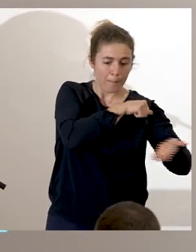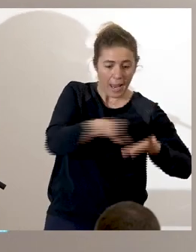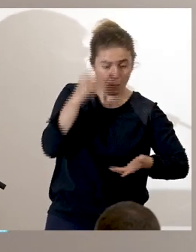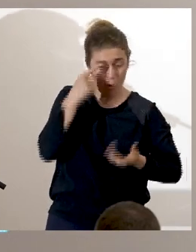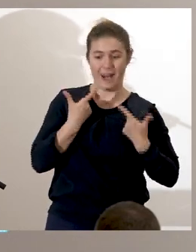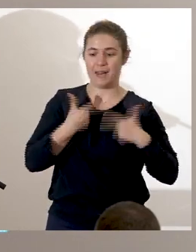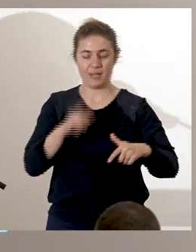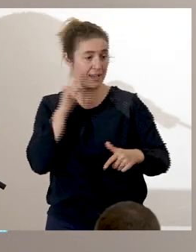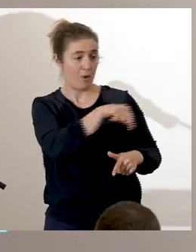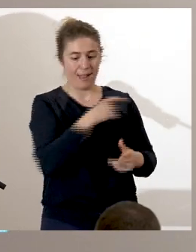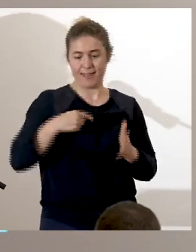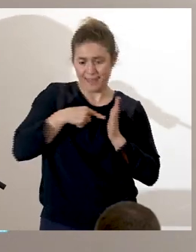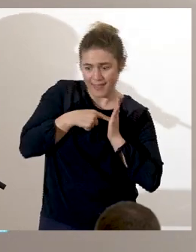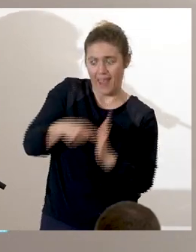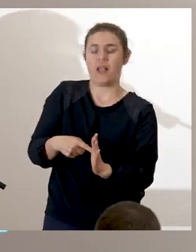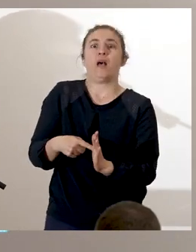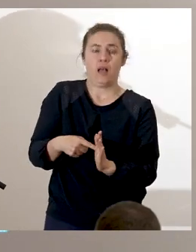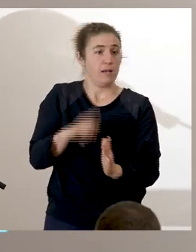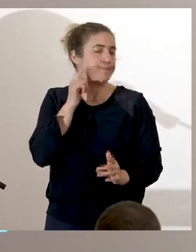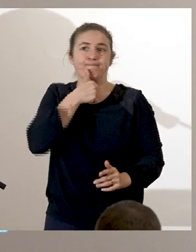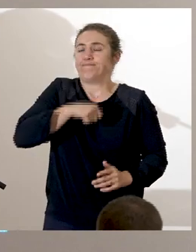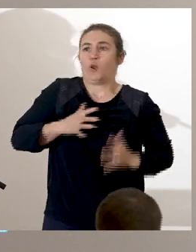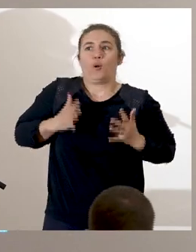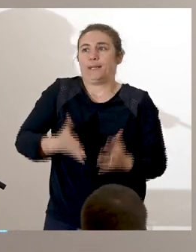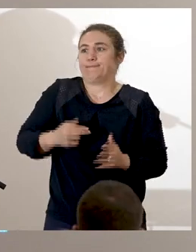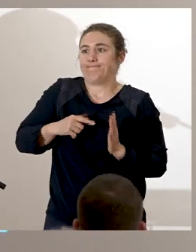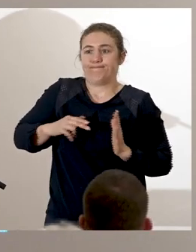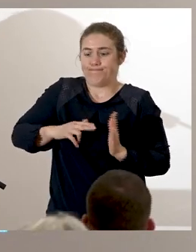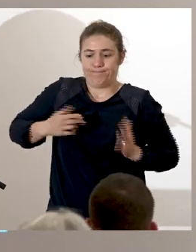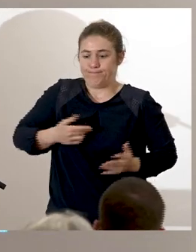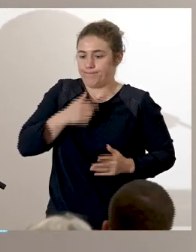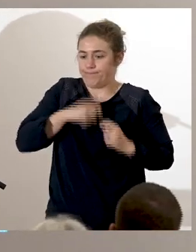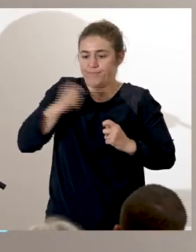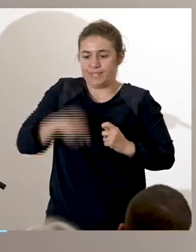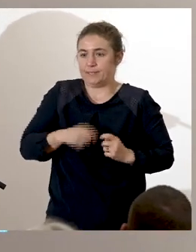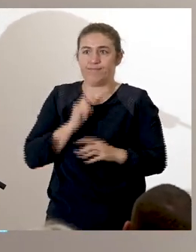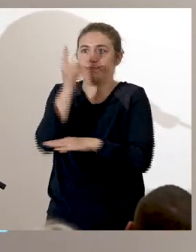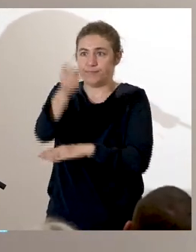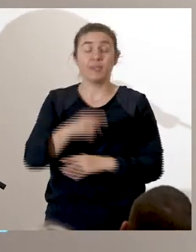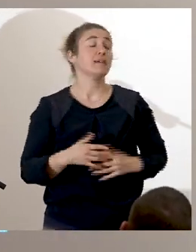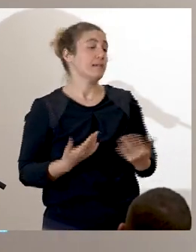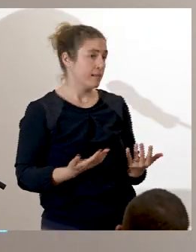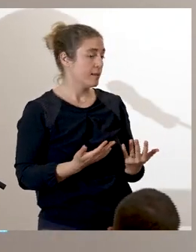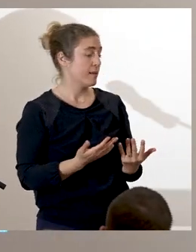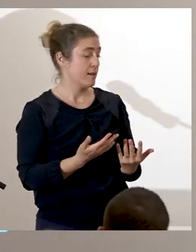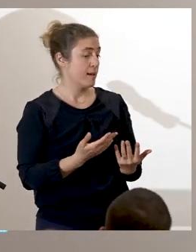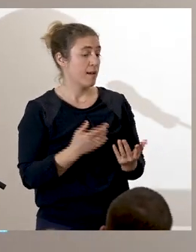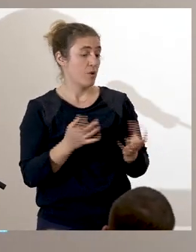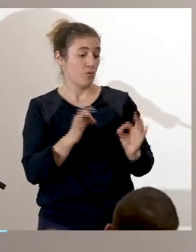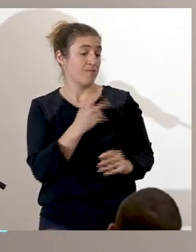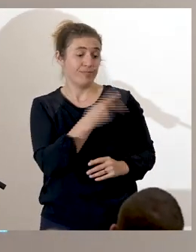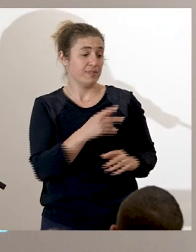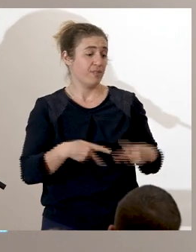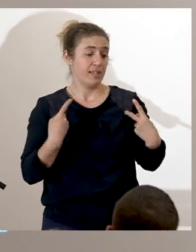une existence de servitude. L'avenir qui leur est réservé est essentiellement marqué par un quotidien laborieux